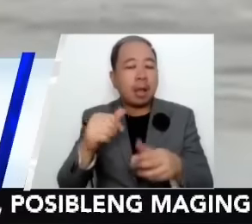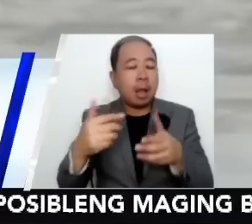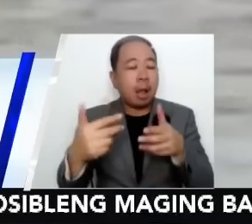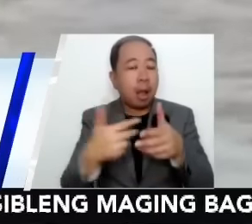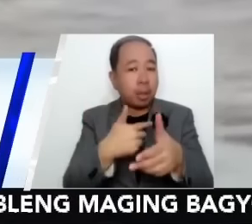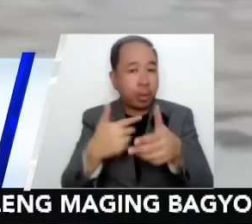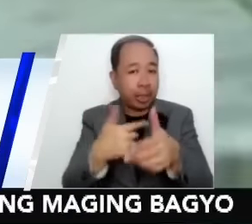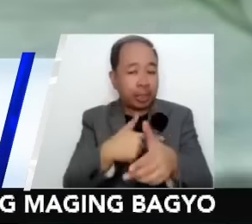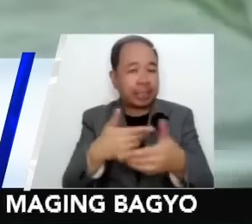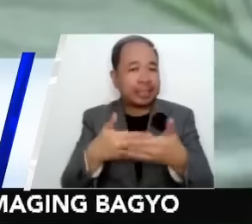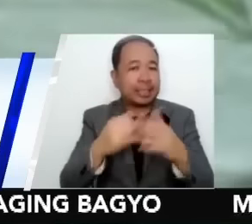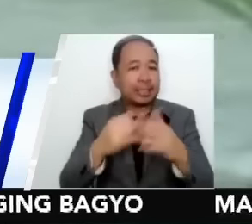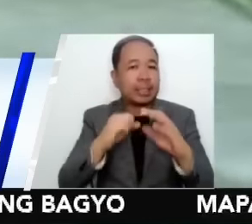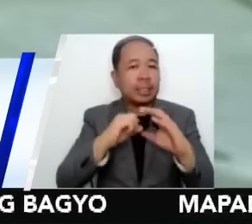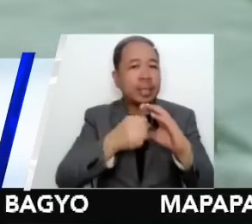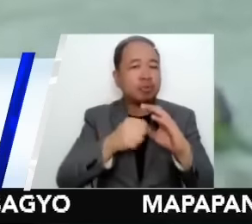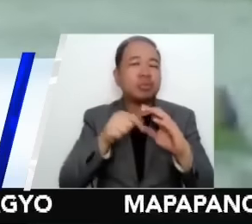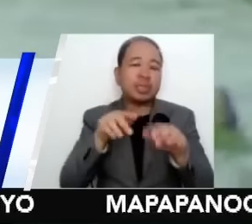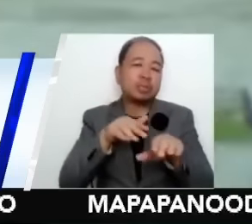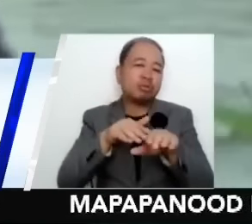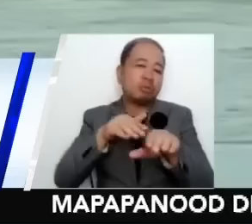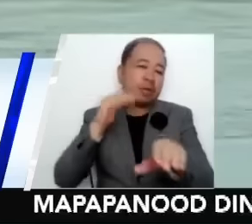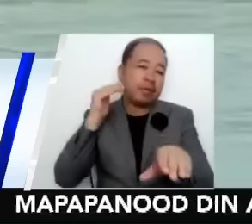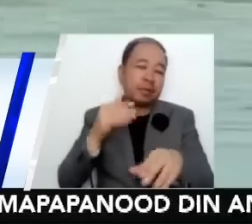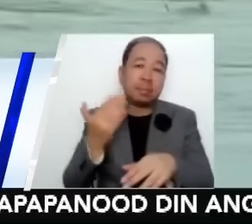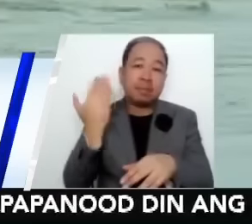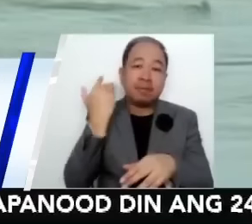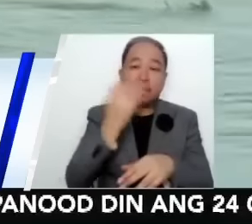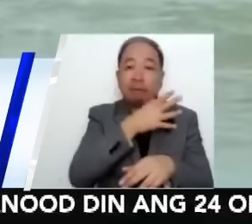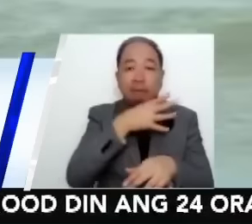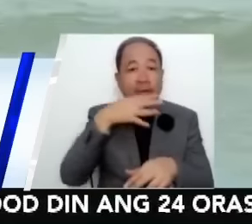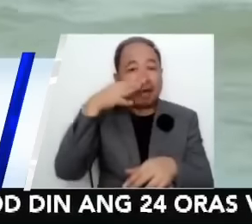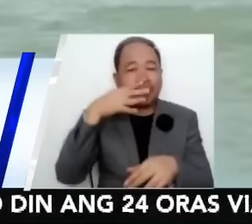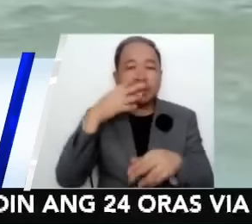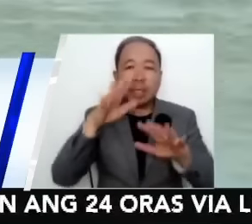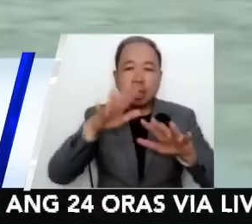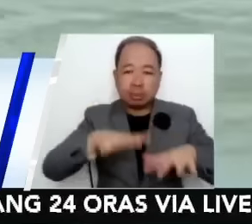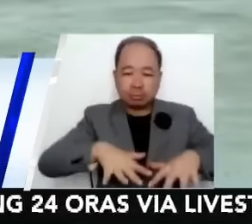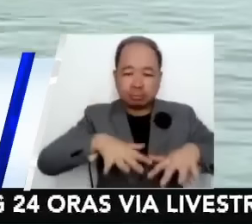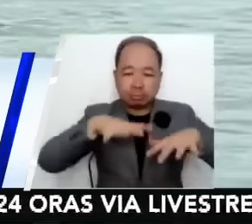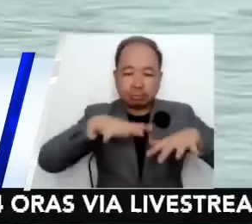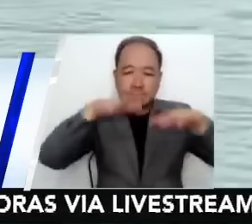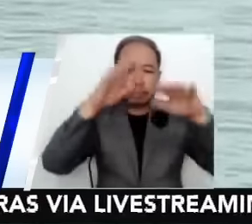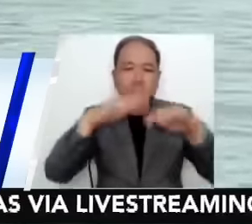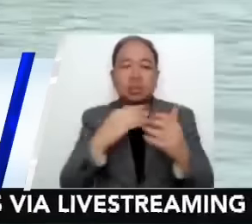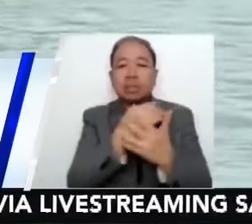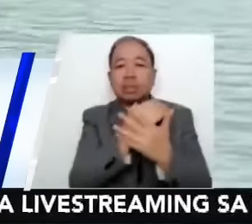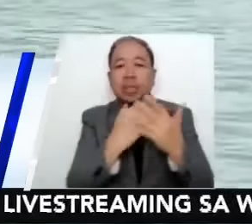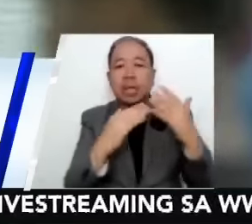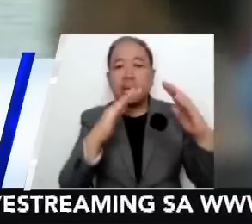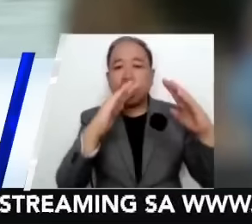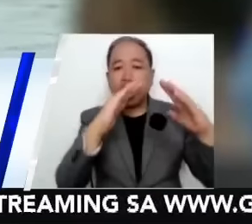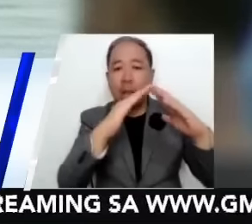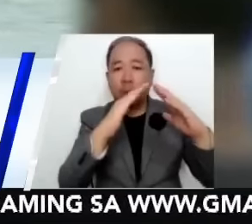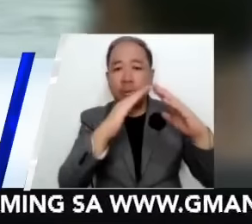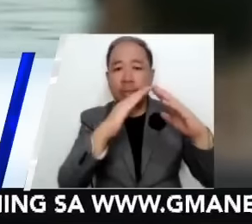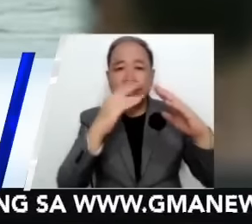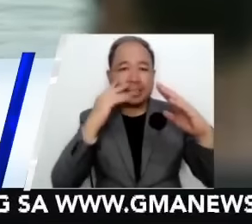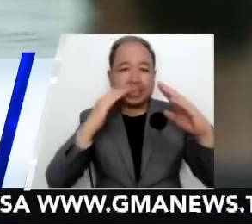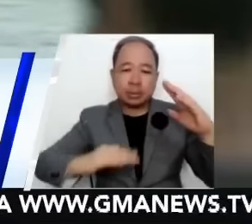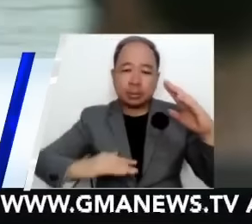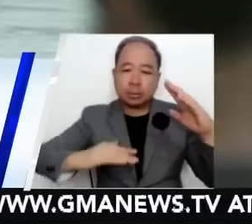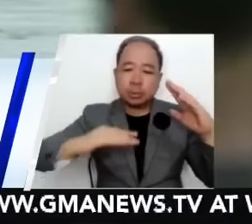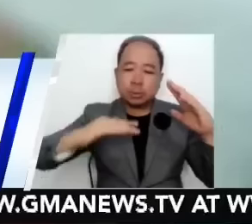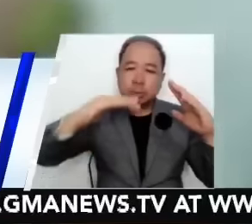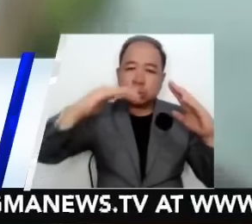dating palayan, nagmisulang ilog dahil sa taas ng baha. May ibang bahay na bubong na lang ang kita sa taas ng tubig. Sa lubog